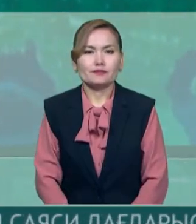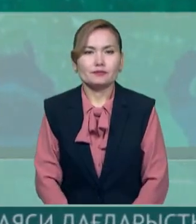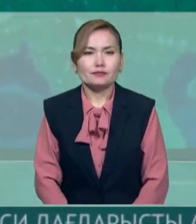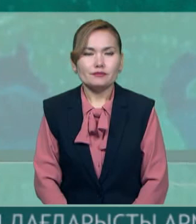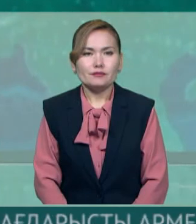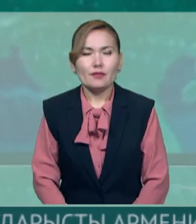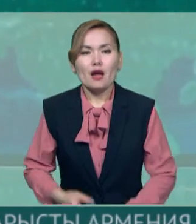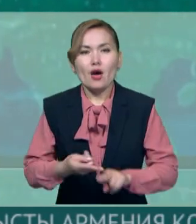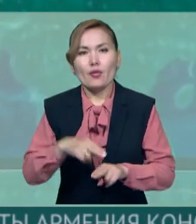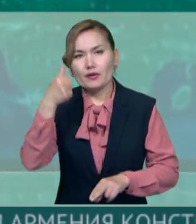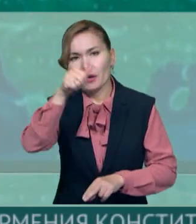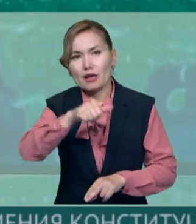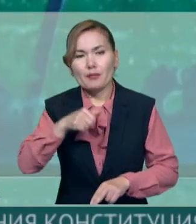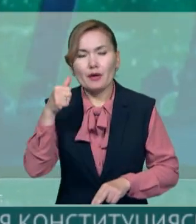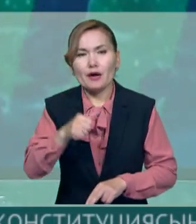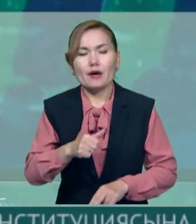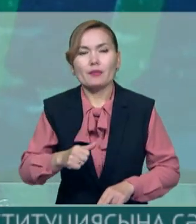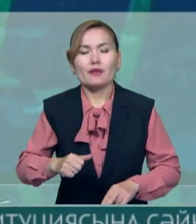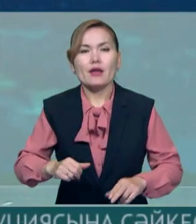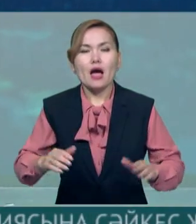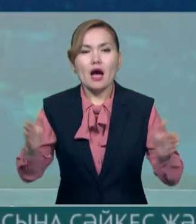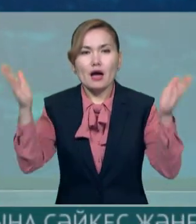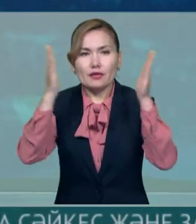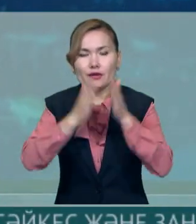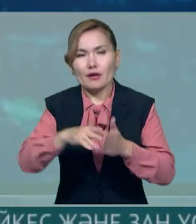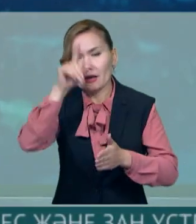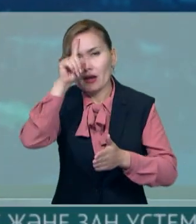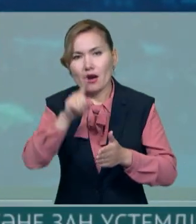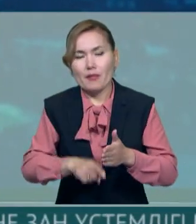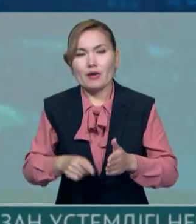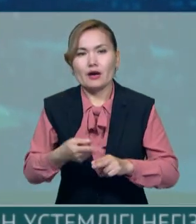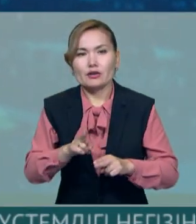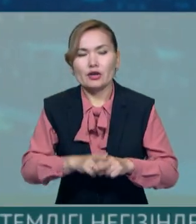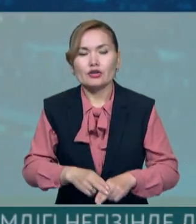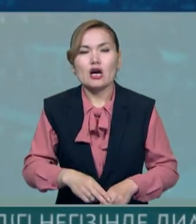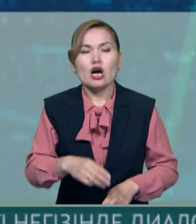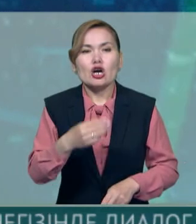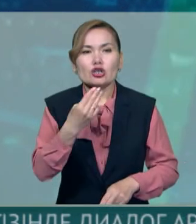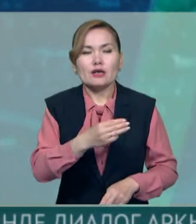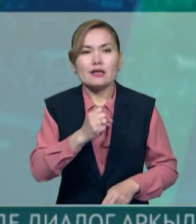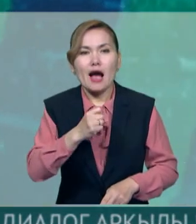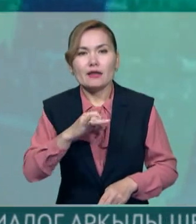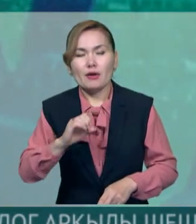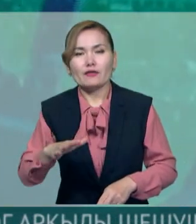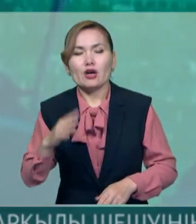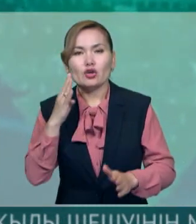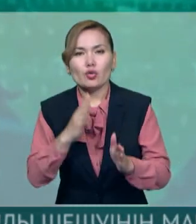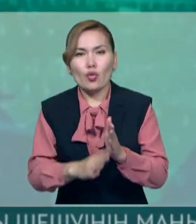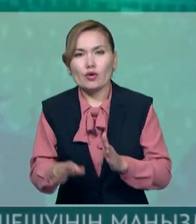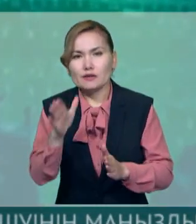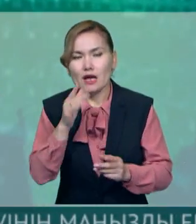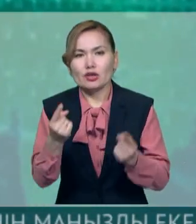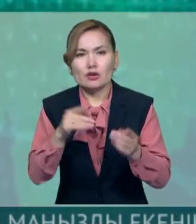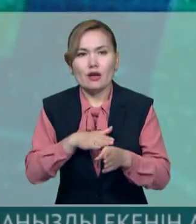Хабарымызды жалғастырамыз. Биыл түркі әлемінің дүлділі Шыңғыс Айтматовтың туғанына 90 жыл. Осыған орай